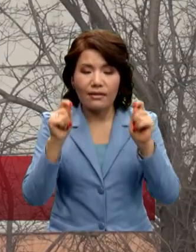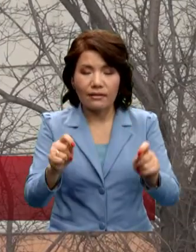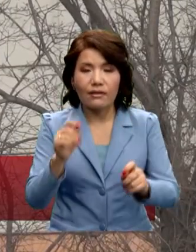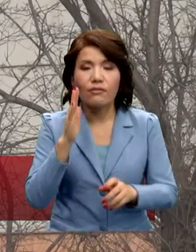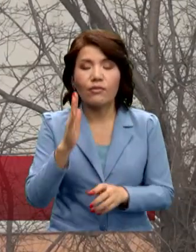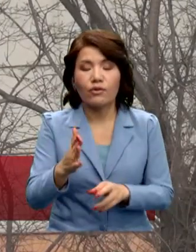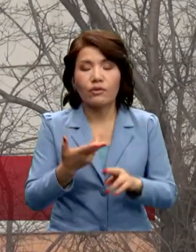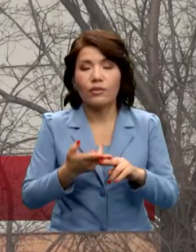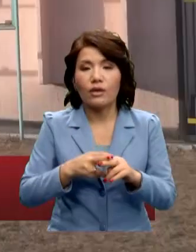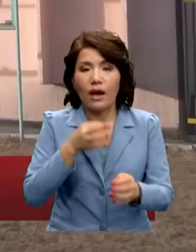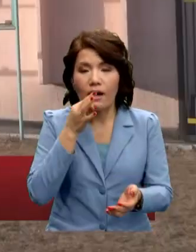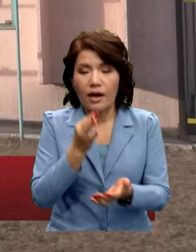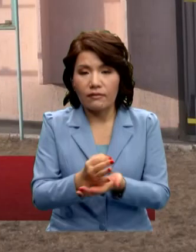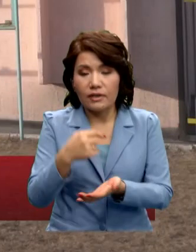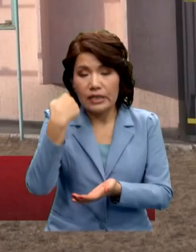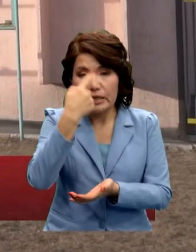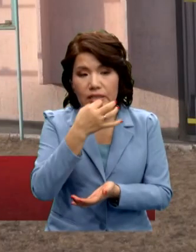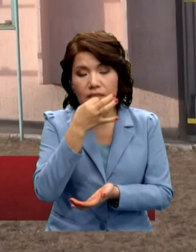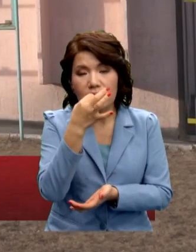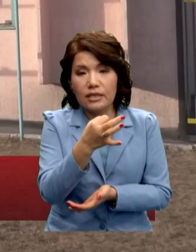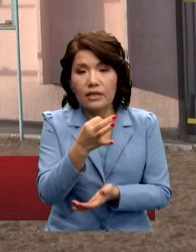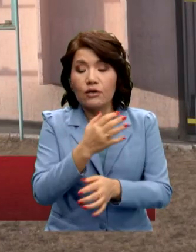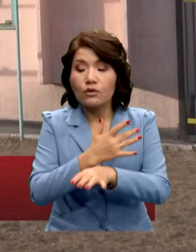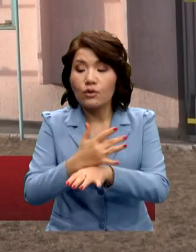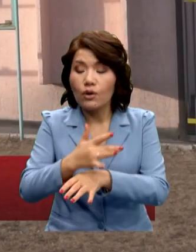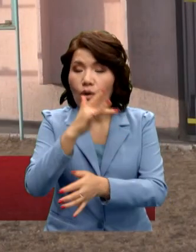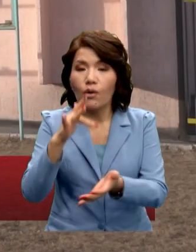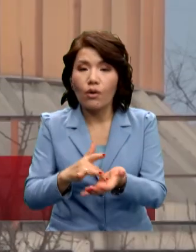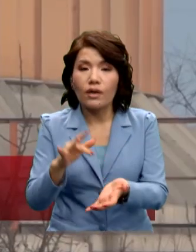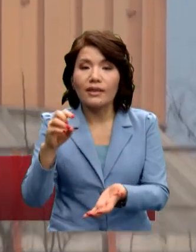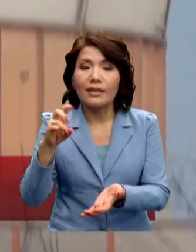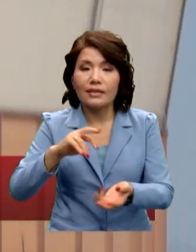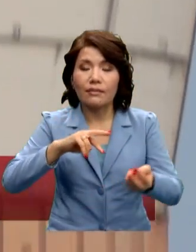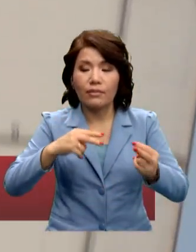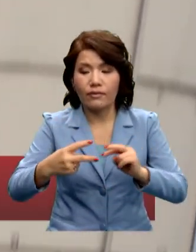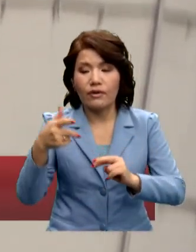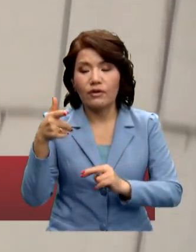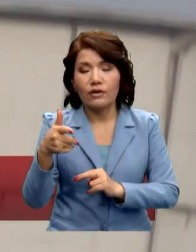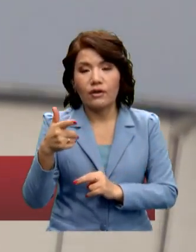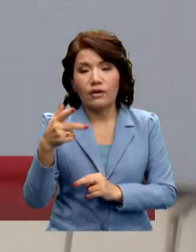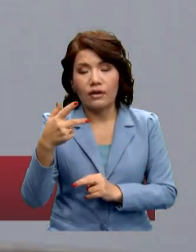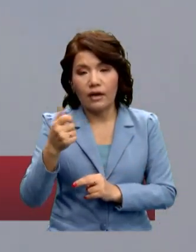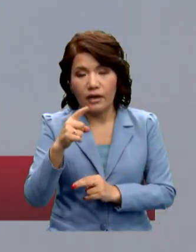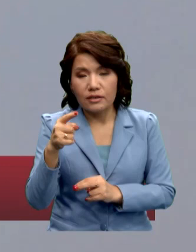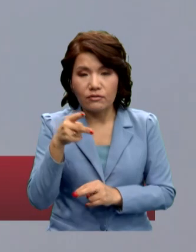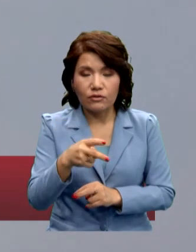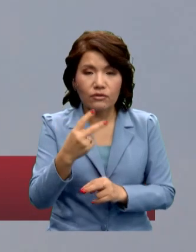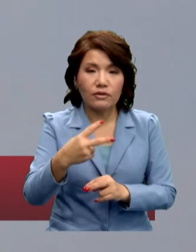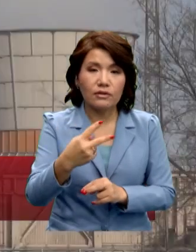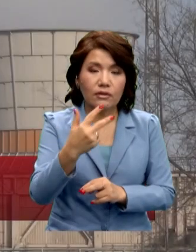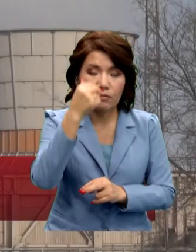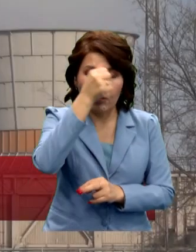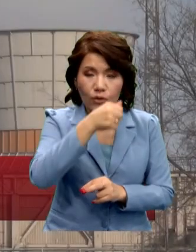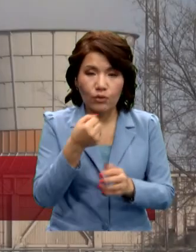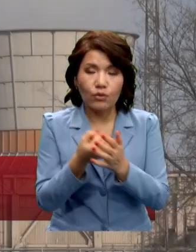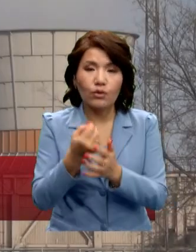реализации проекта, то ответственные лица заявляют, что завершат переход городской ТЭЦ-2 на газ к 2026 году. На первом этапе до